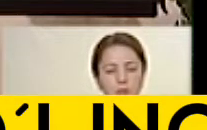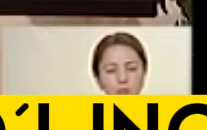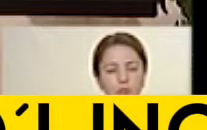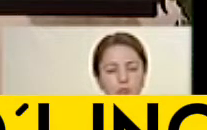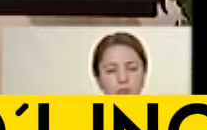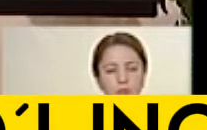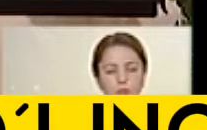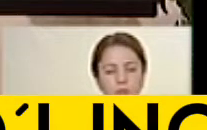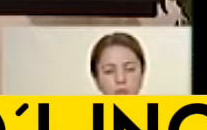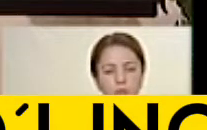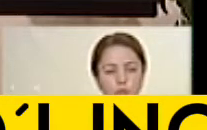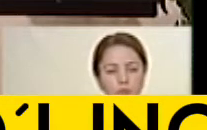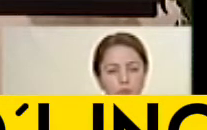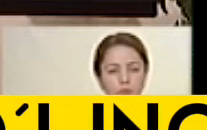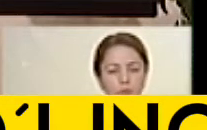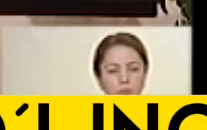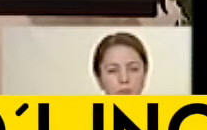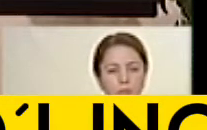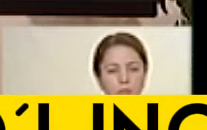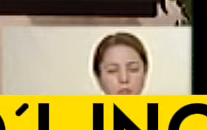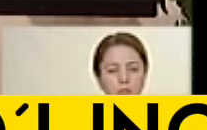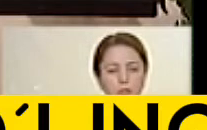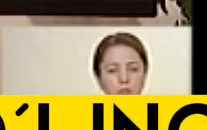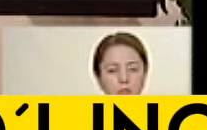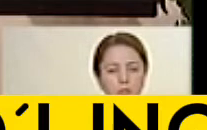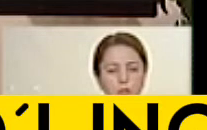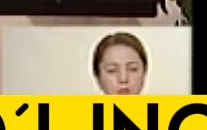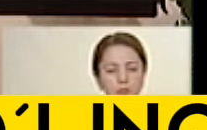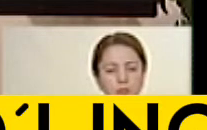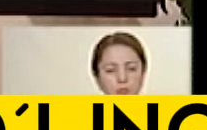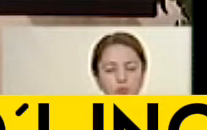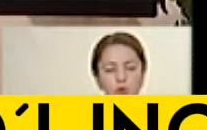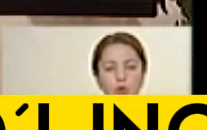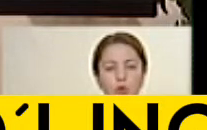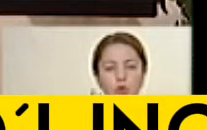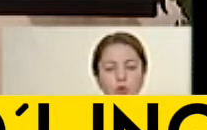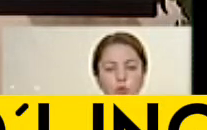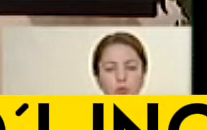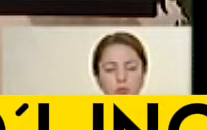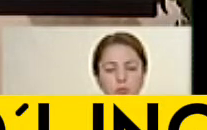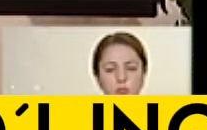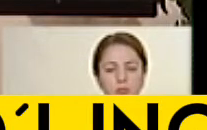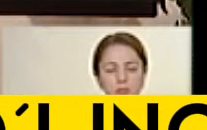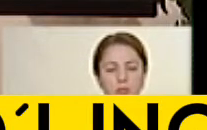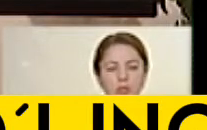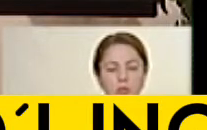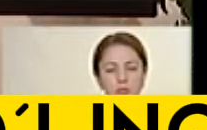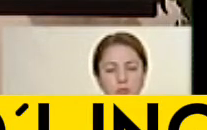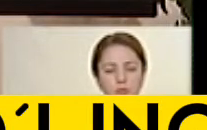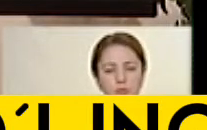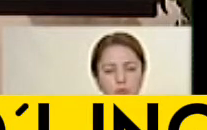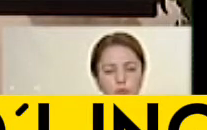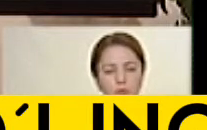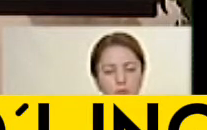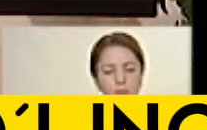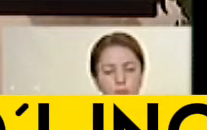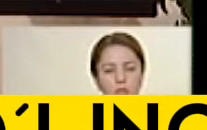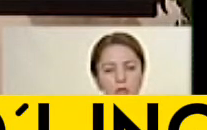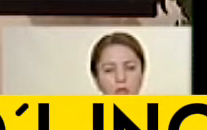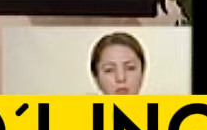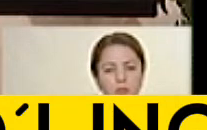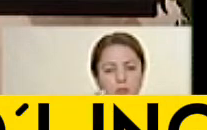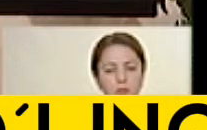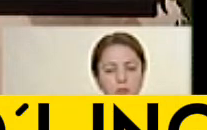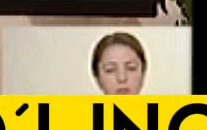mumkin. Ya'ni bu yerda magistral deganda biz, ya'ni lotincha magistralis, ya'ni asosiy so'zdan olingan bo'lib, asosiy